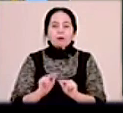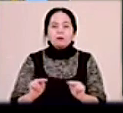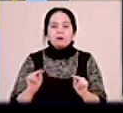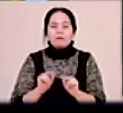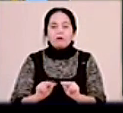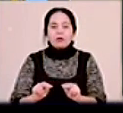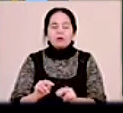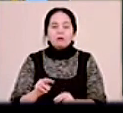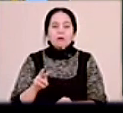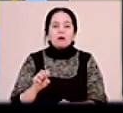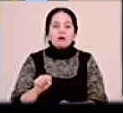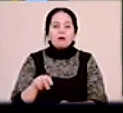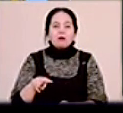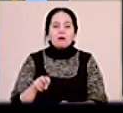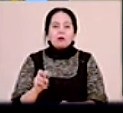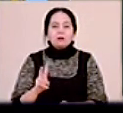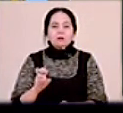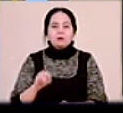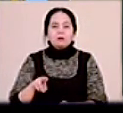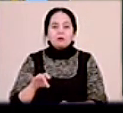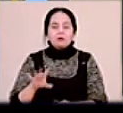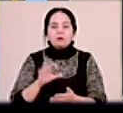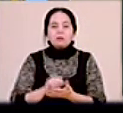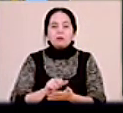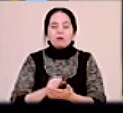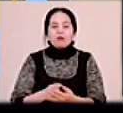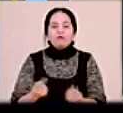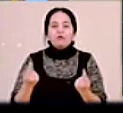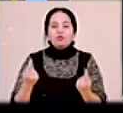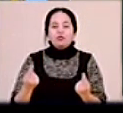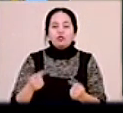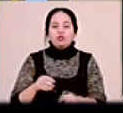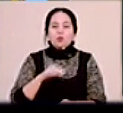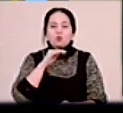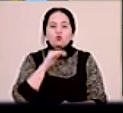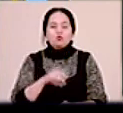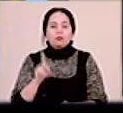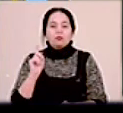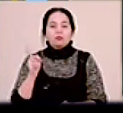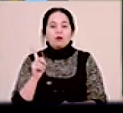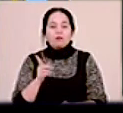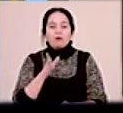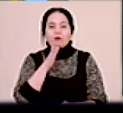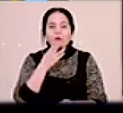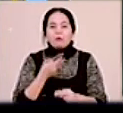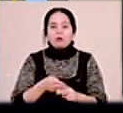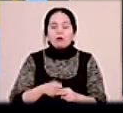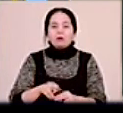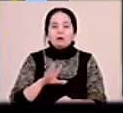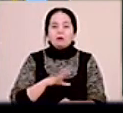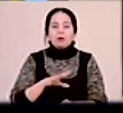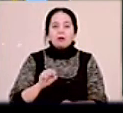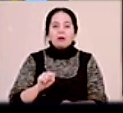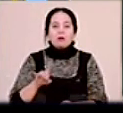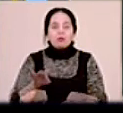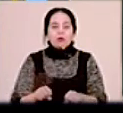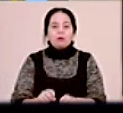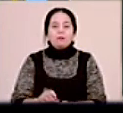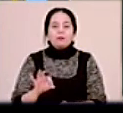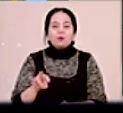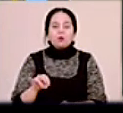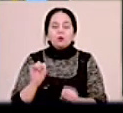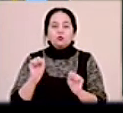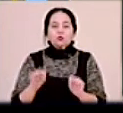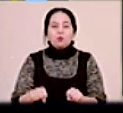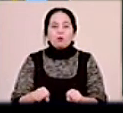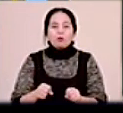Образованием Александра занимался величайший ученый того времени, и это был Аристотель. Он